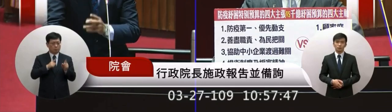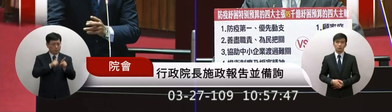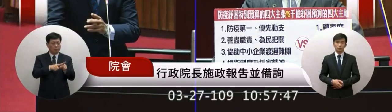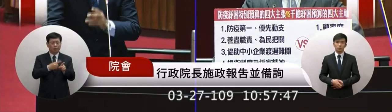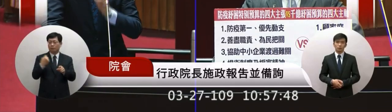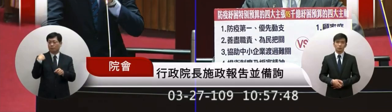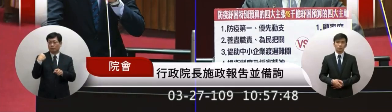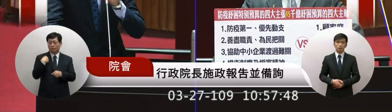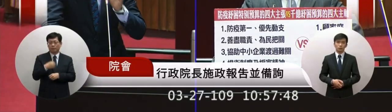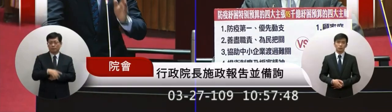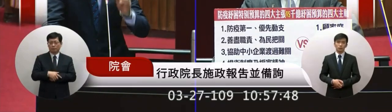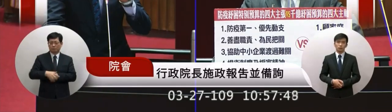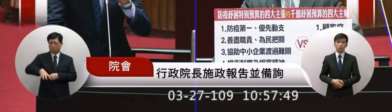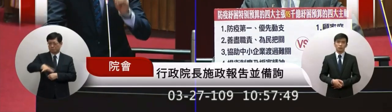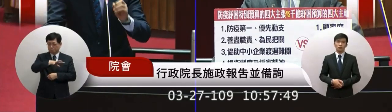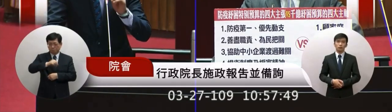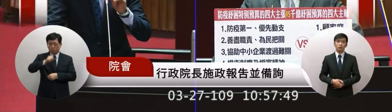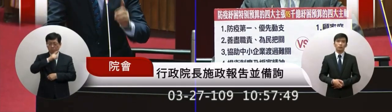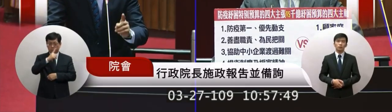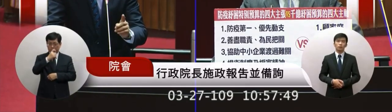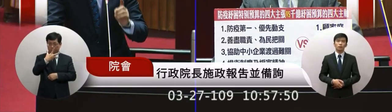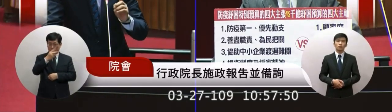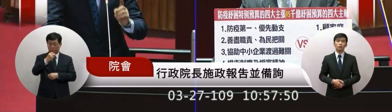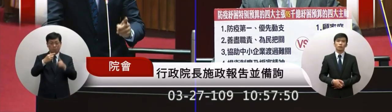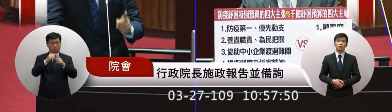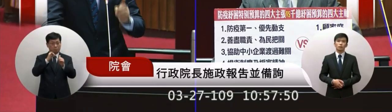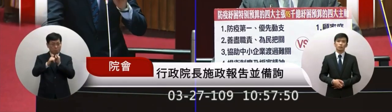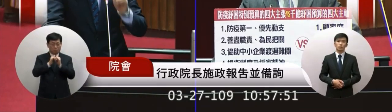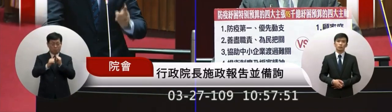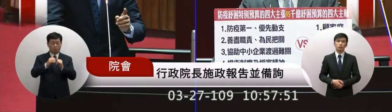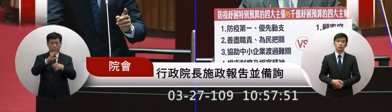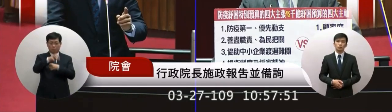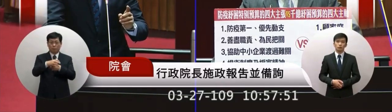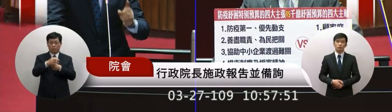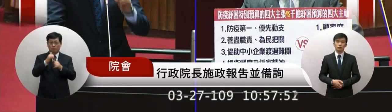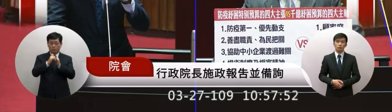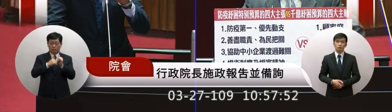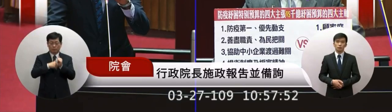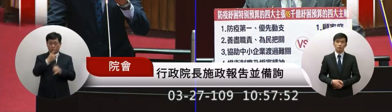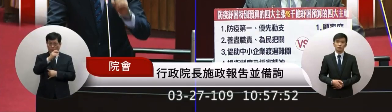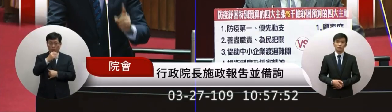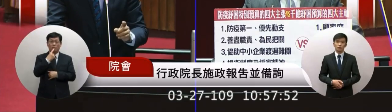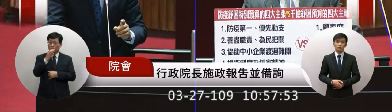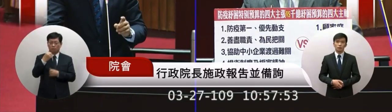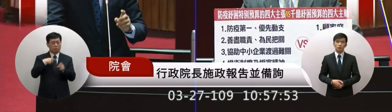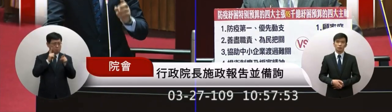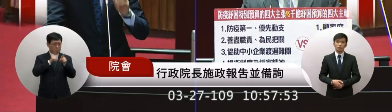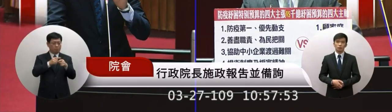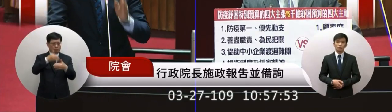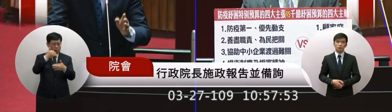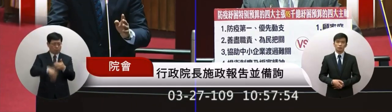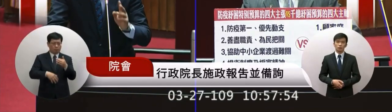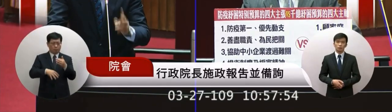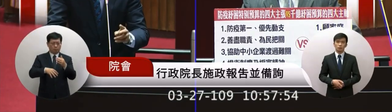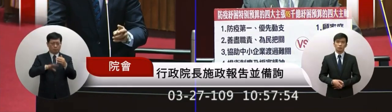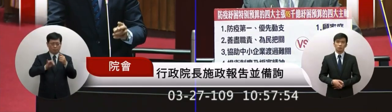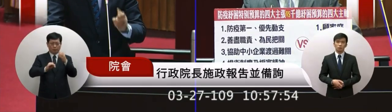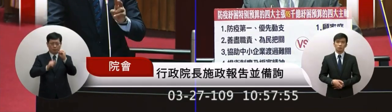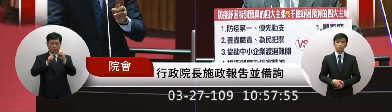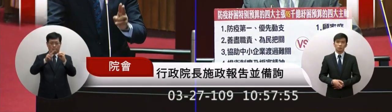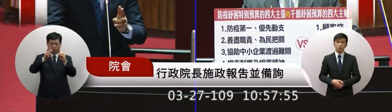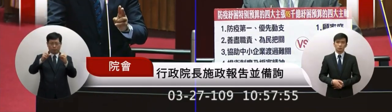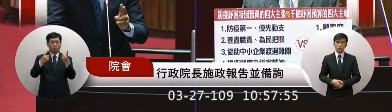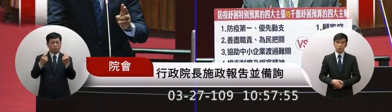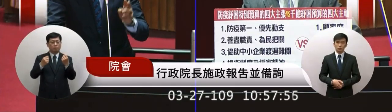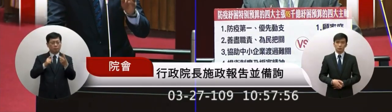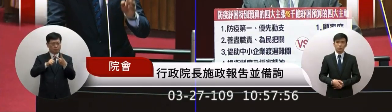伫昨所有的17万的农民贷款的利息，全部比照降一码，这是额外搁增加，